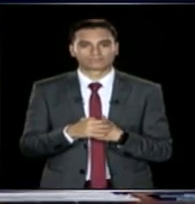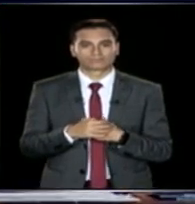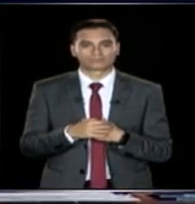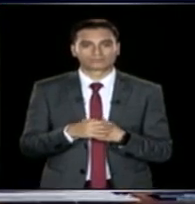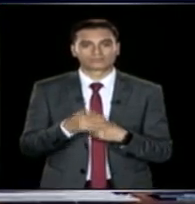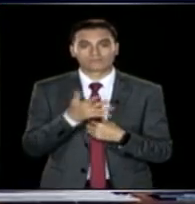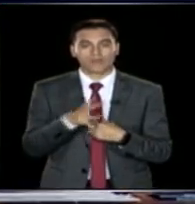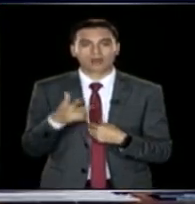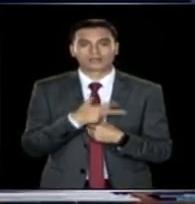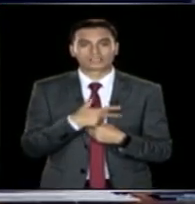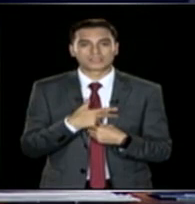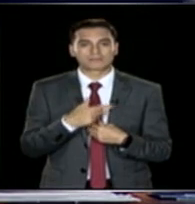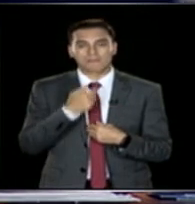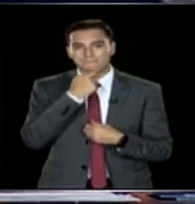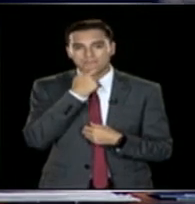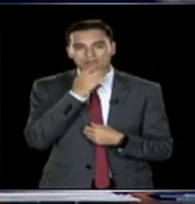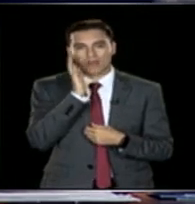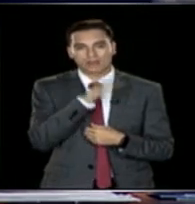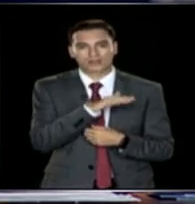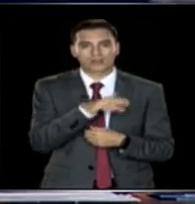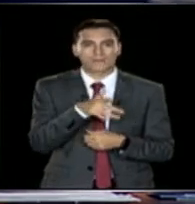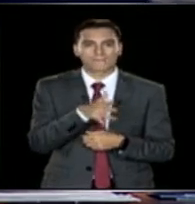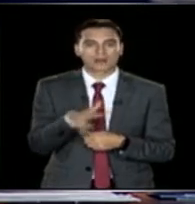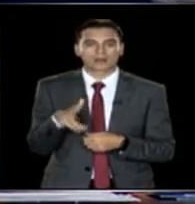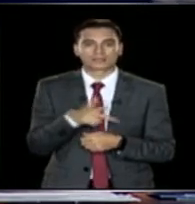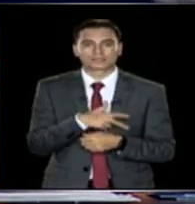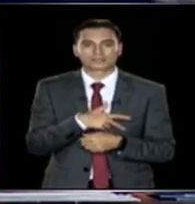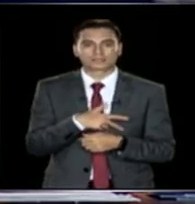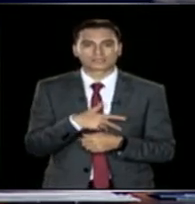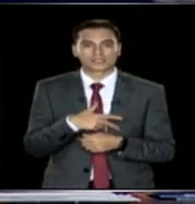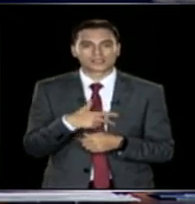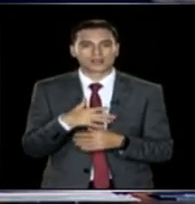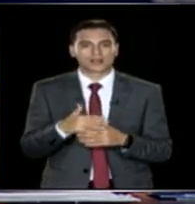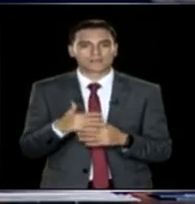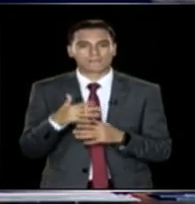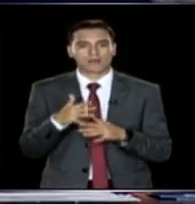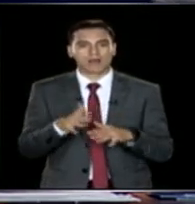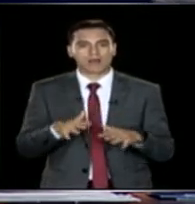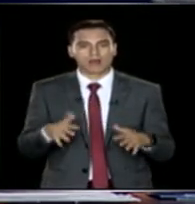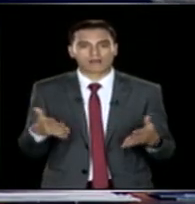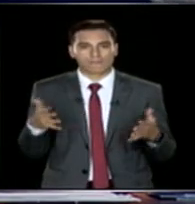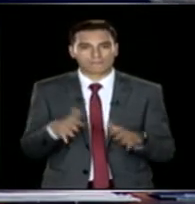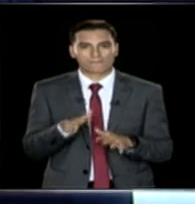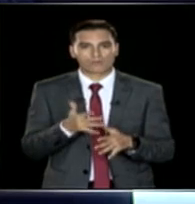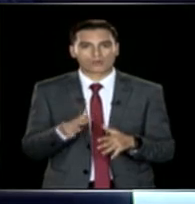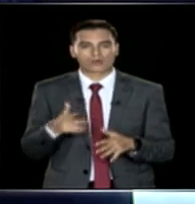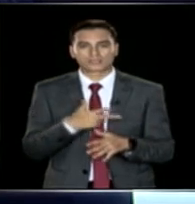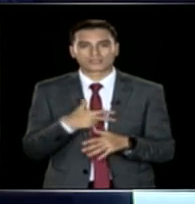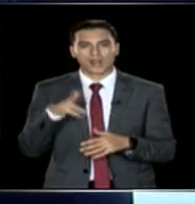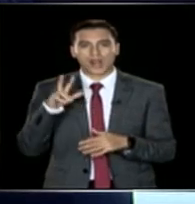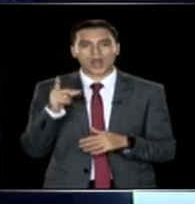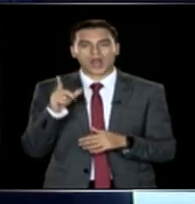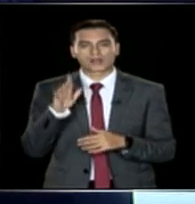جزء من أراضي بريطانيا فيما وراء البحار في المحيط